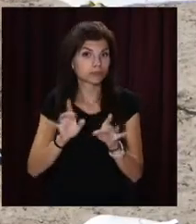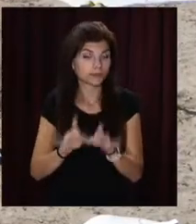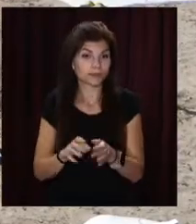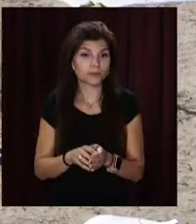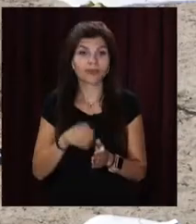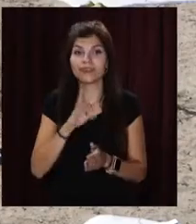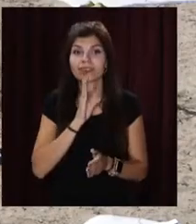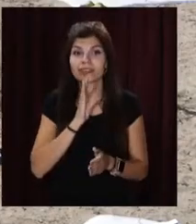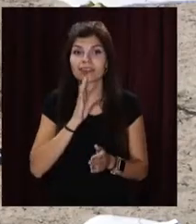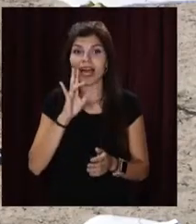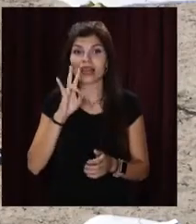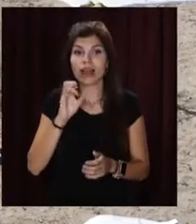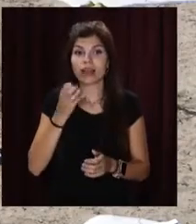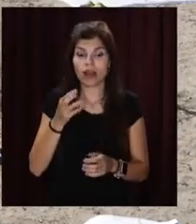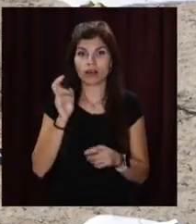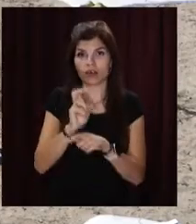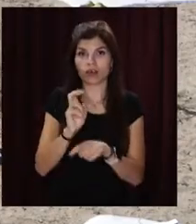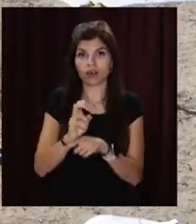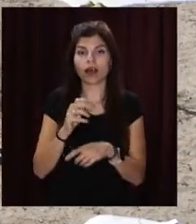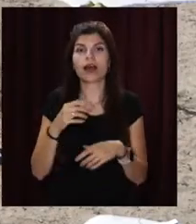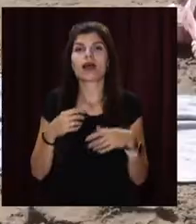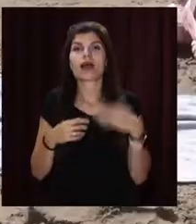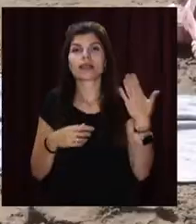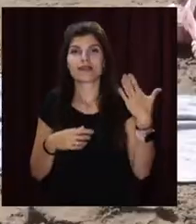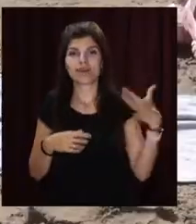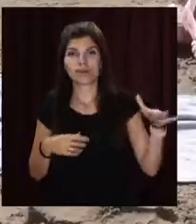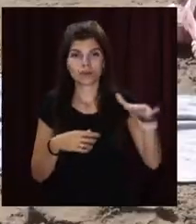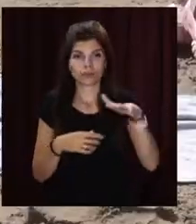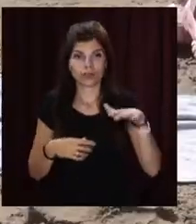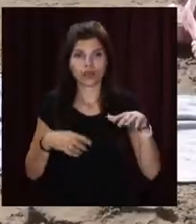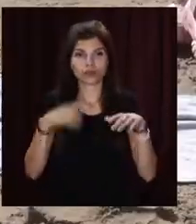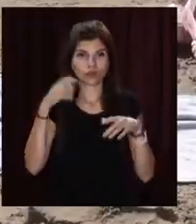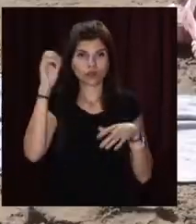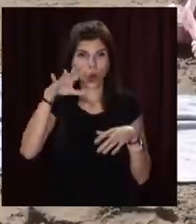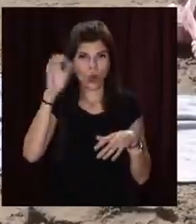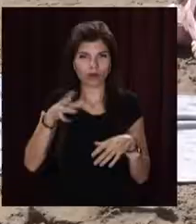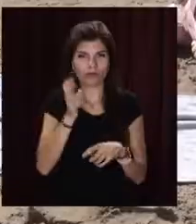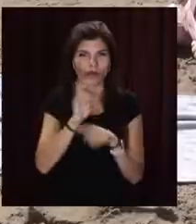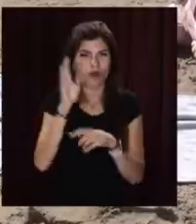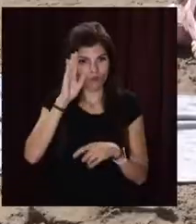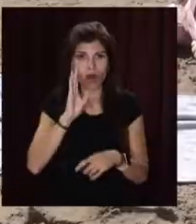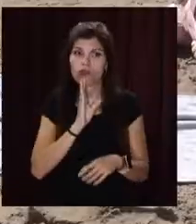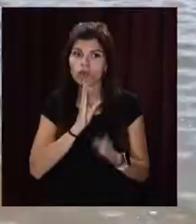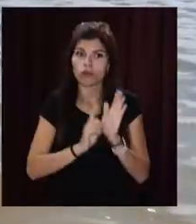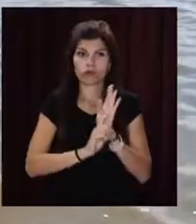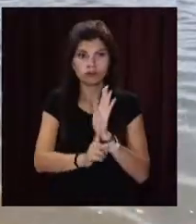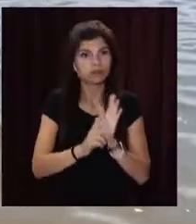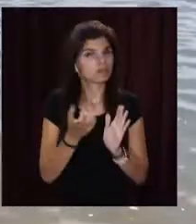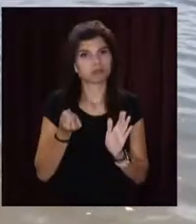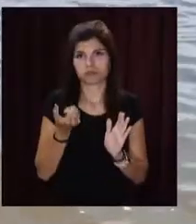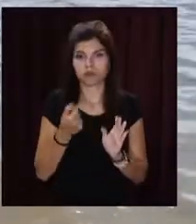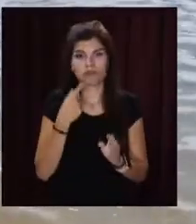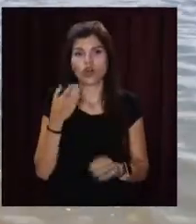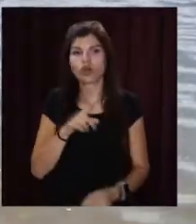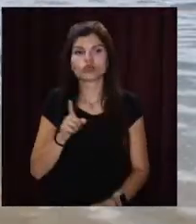Дніпрянка Наталія приходить на пляж, що на лівобережжі Дніпра разом із донькою мало не щодня. Проте заходити у воду жінка не наважується. Каже,